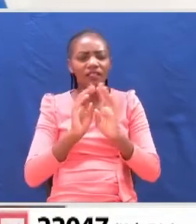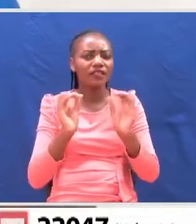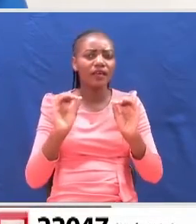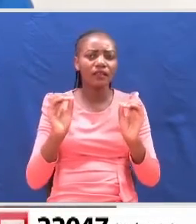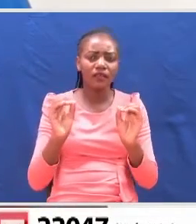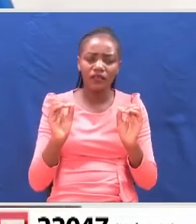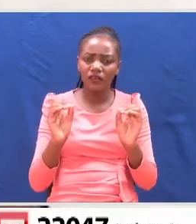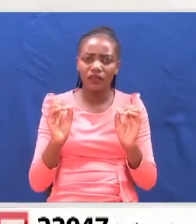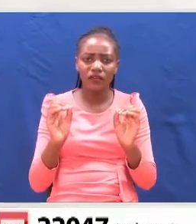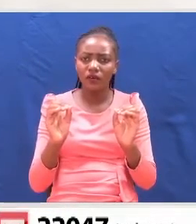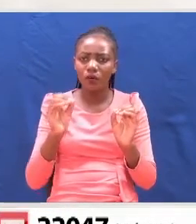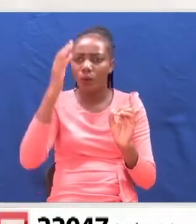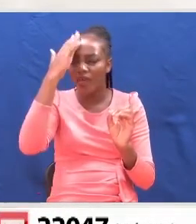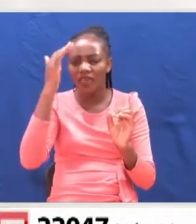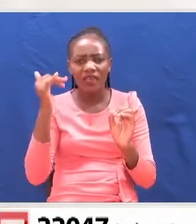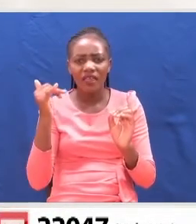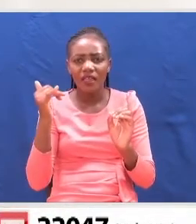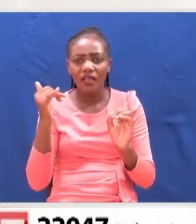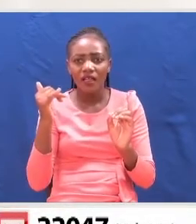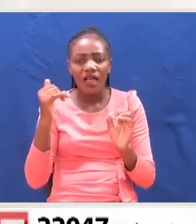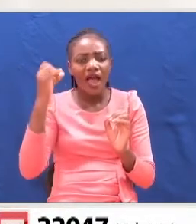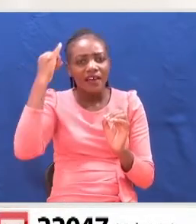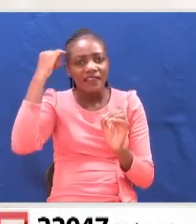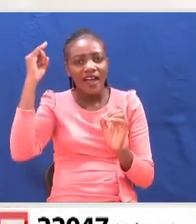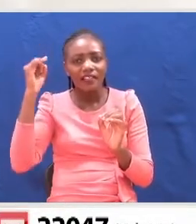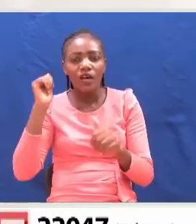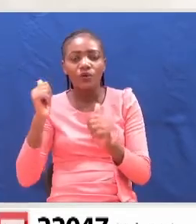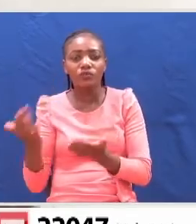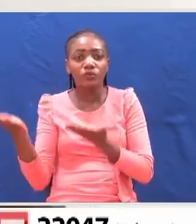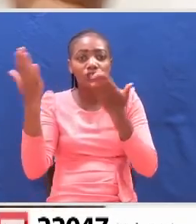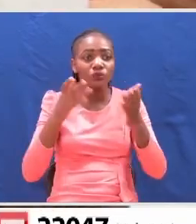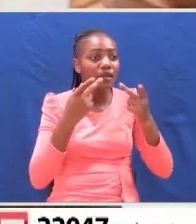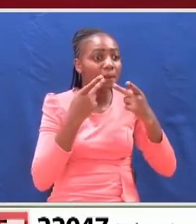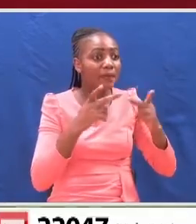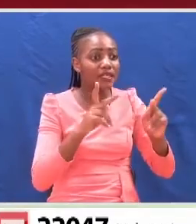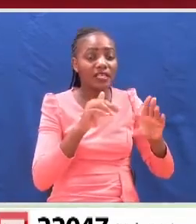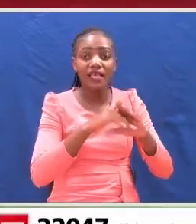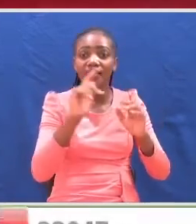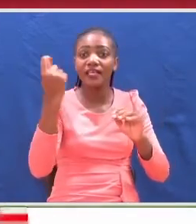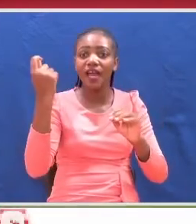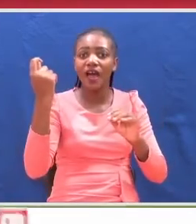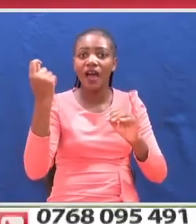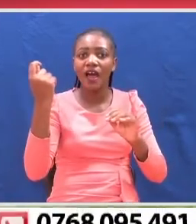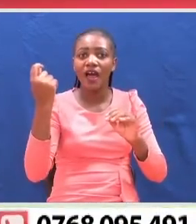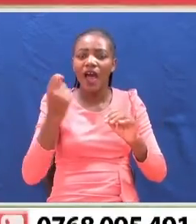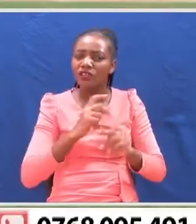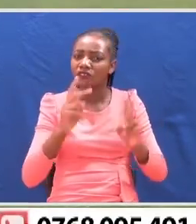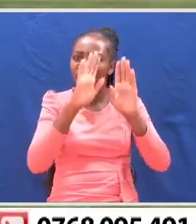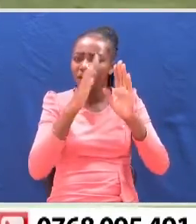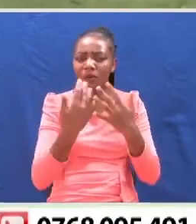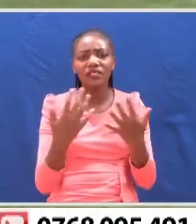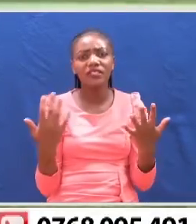imemea mikia mingi. The original idea ilikuwa ni kuleta amani katika Kenya na kuweka, kwa sababu na ilikuwa ni jambo la muhimu.